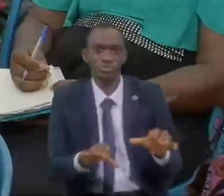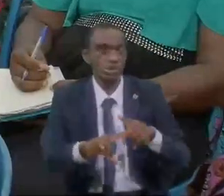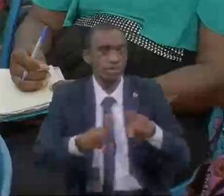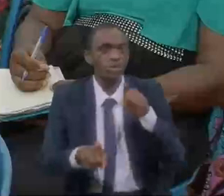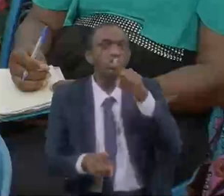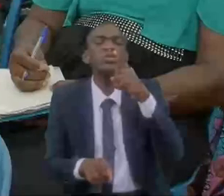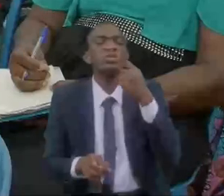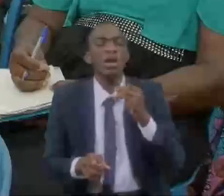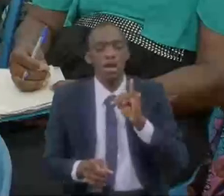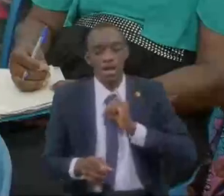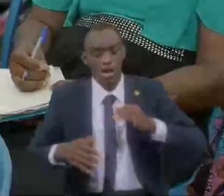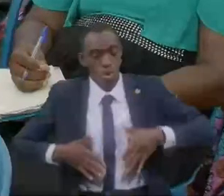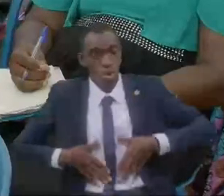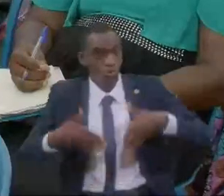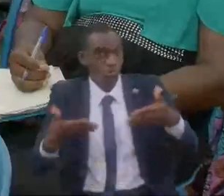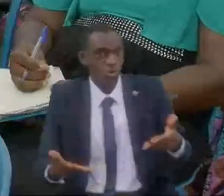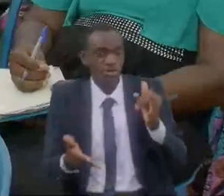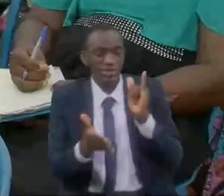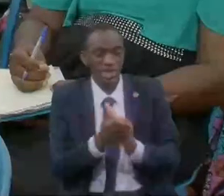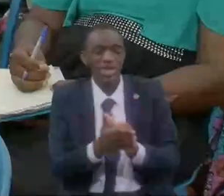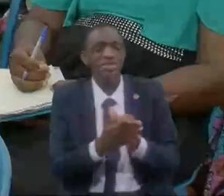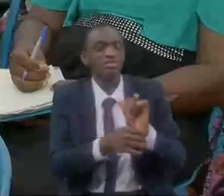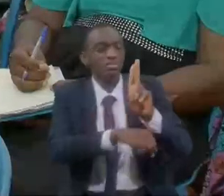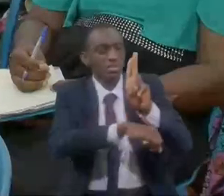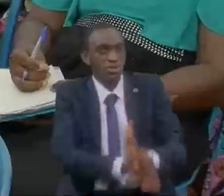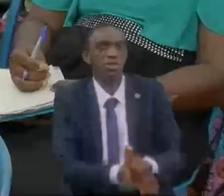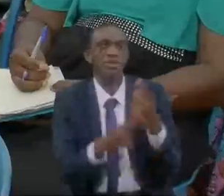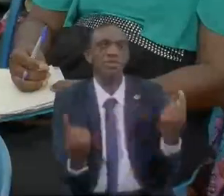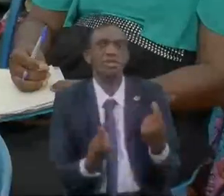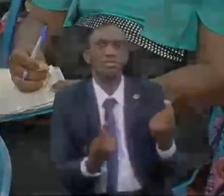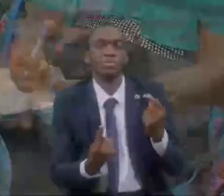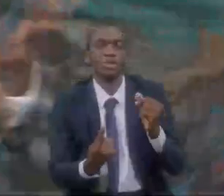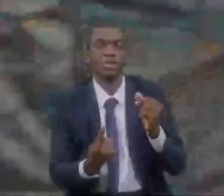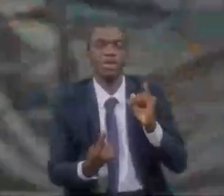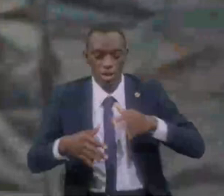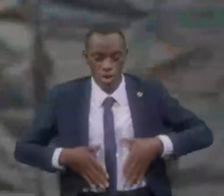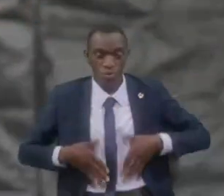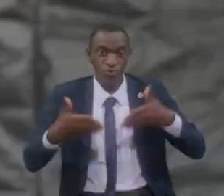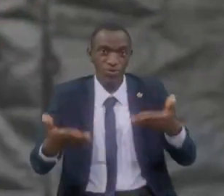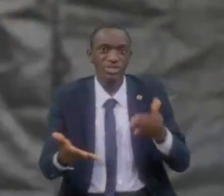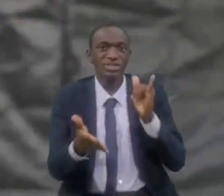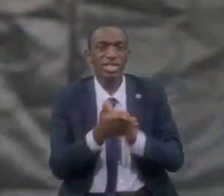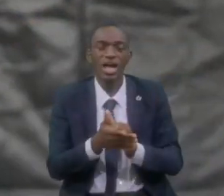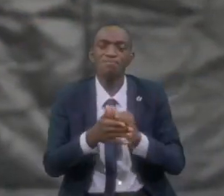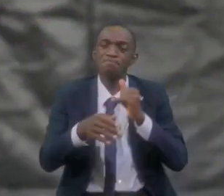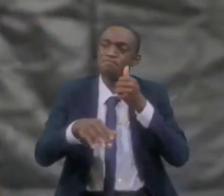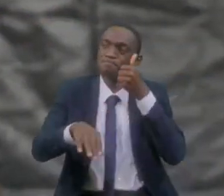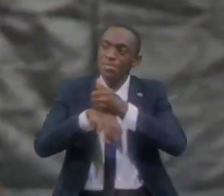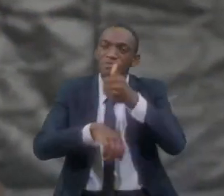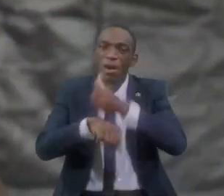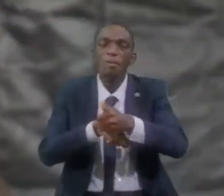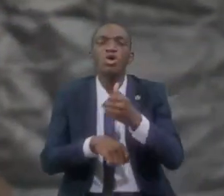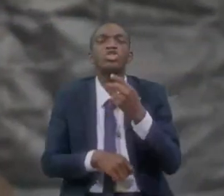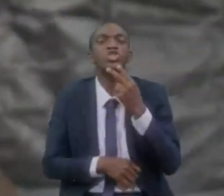dit, je confesse ce péché mignon, je confesse ce péché,